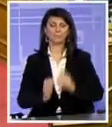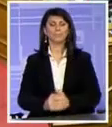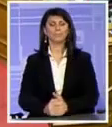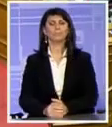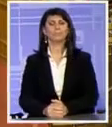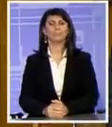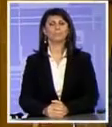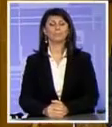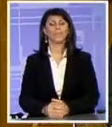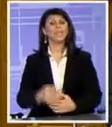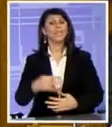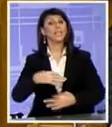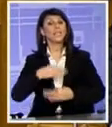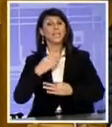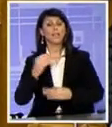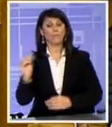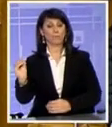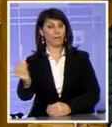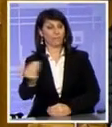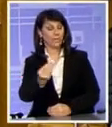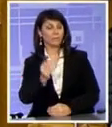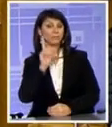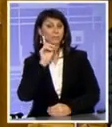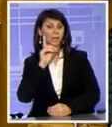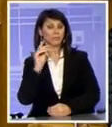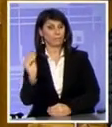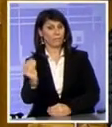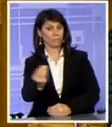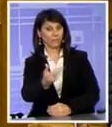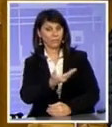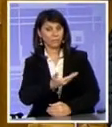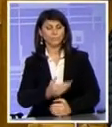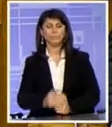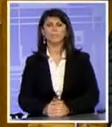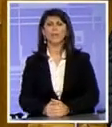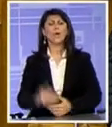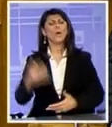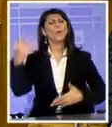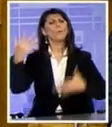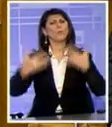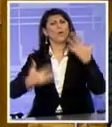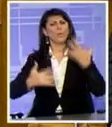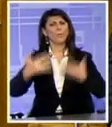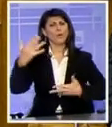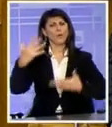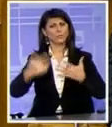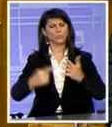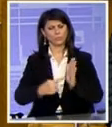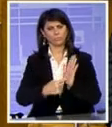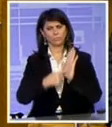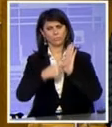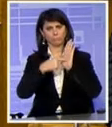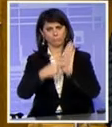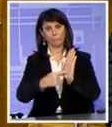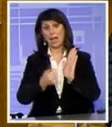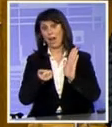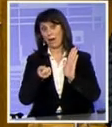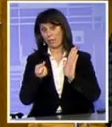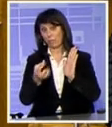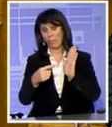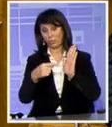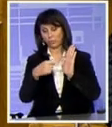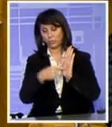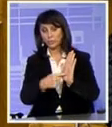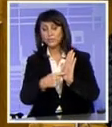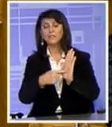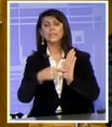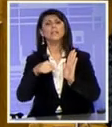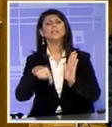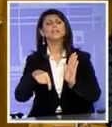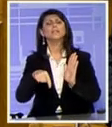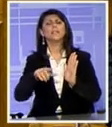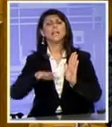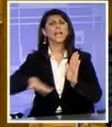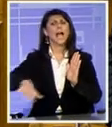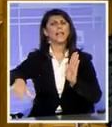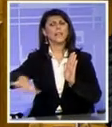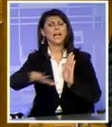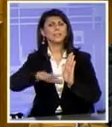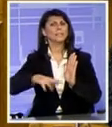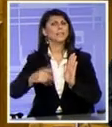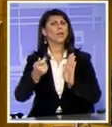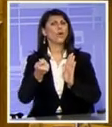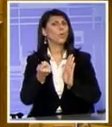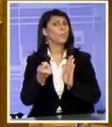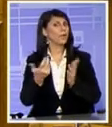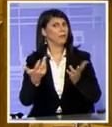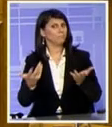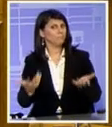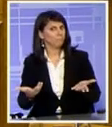Κύριοι βουλευτές, κυρίες και κύριοι βουλευτές, ο προϋπολογισμός αποτυπώνει σε αριθμούς την οικονομική κατάσταση της χώρας